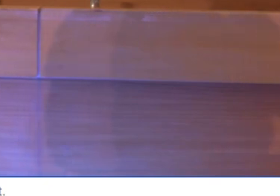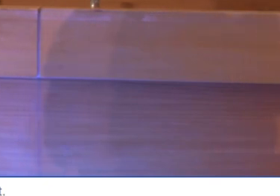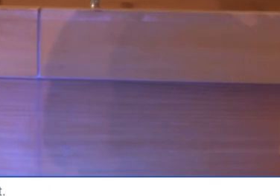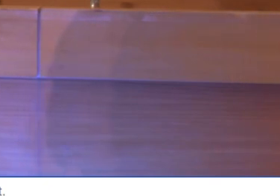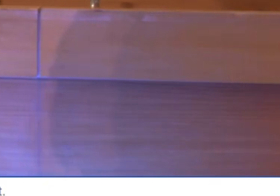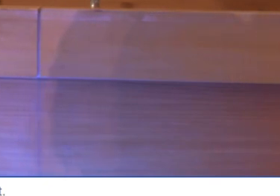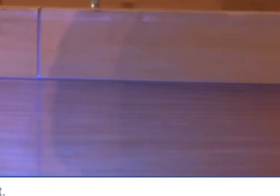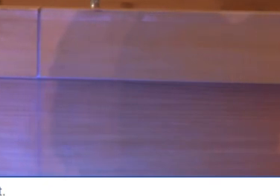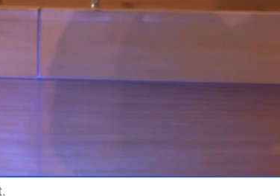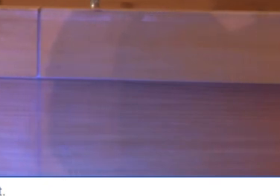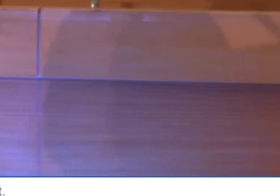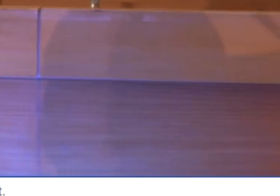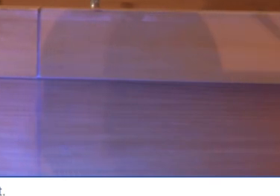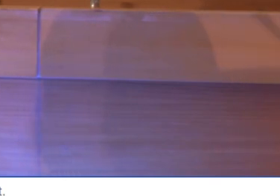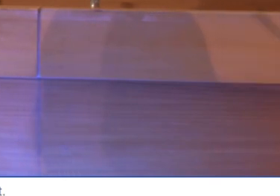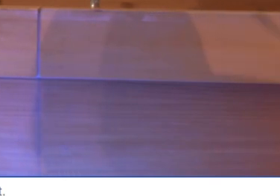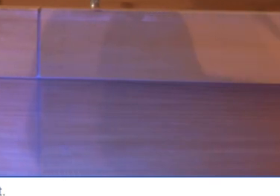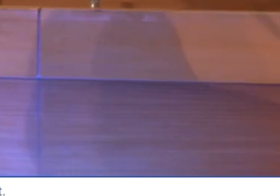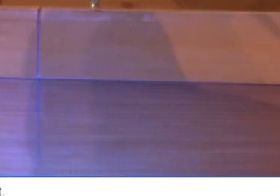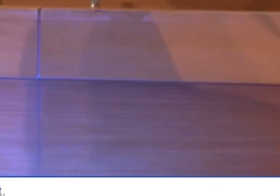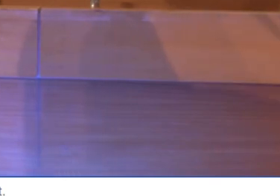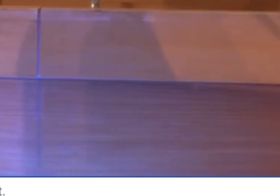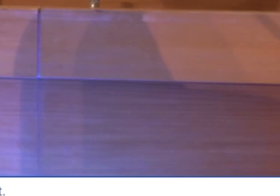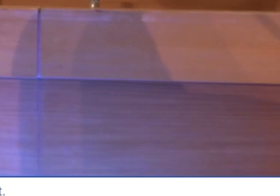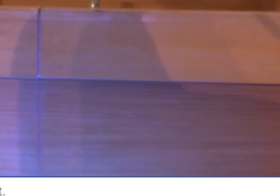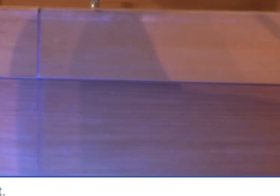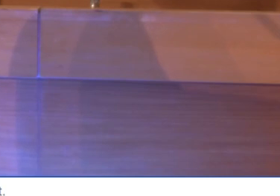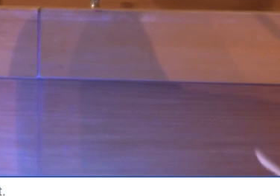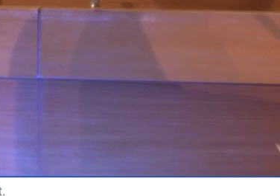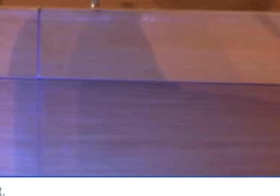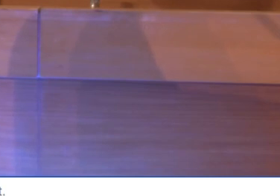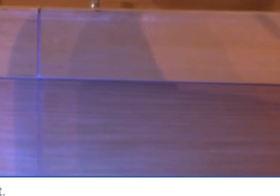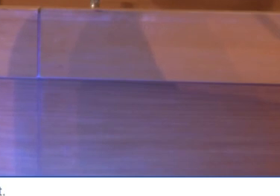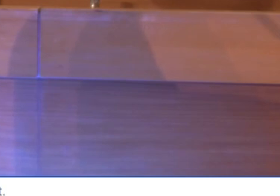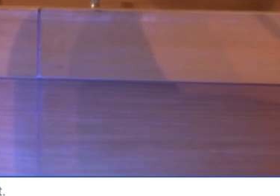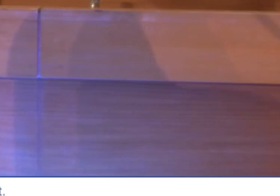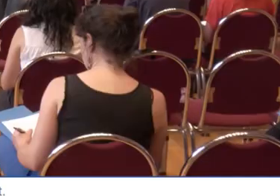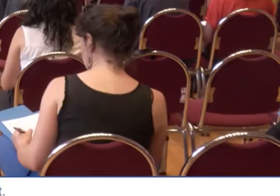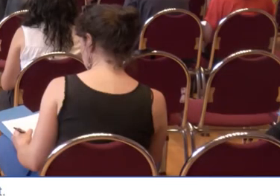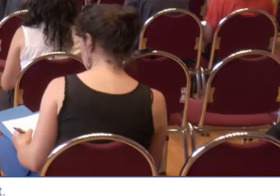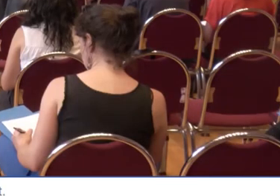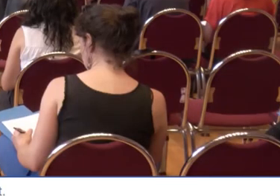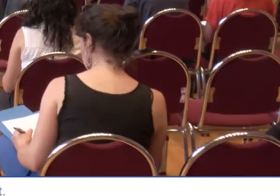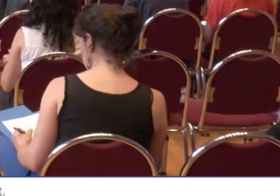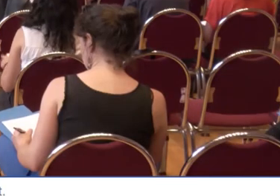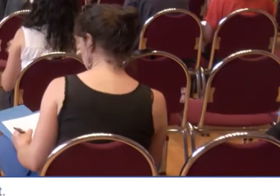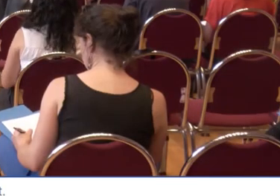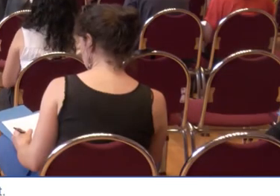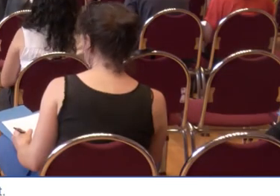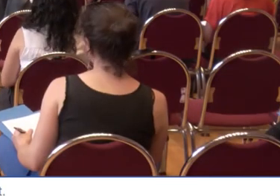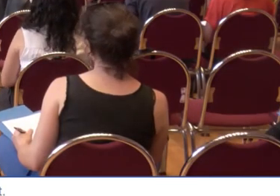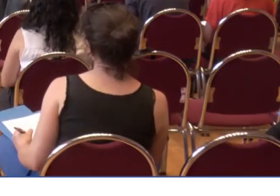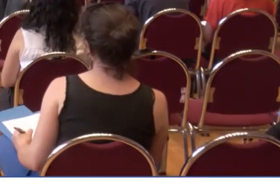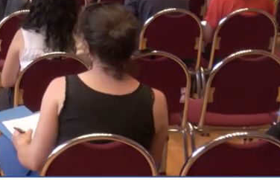Schwangerschaft ein Kind dazu und dann kommen die Bedarfe auch für die Wahrnehmung der Elternrolle hinzu das ist für uns so der Klassiker